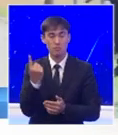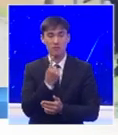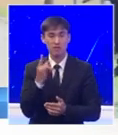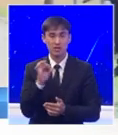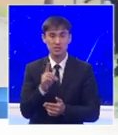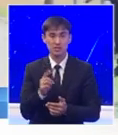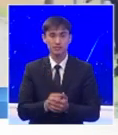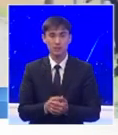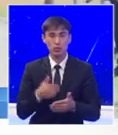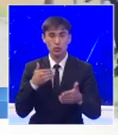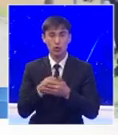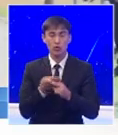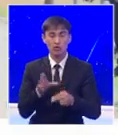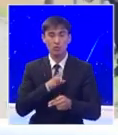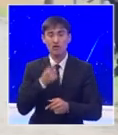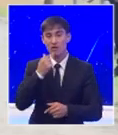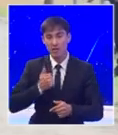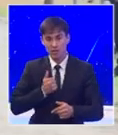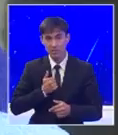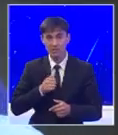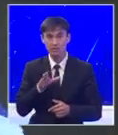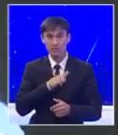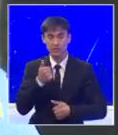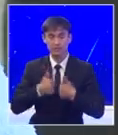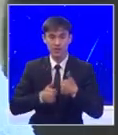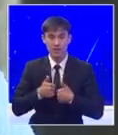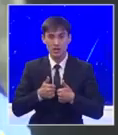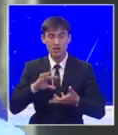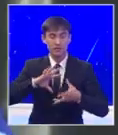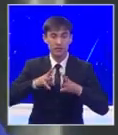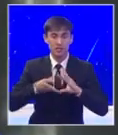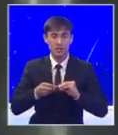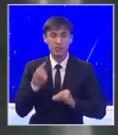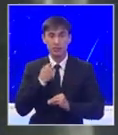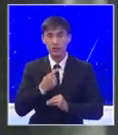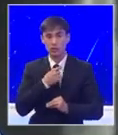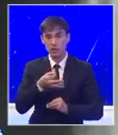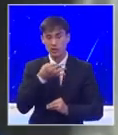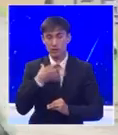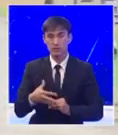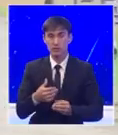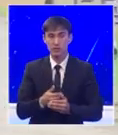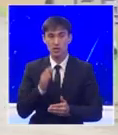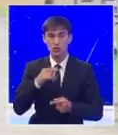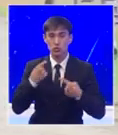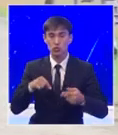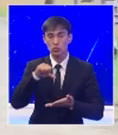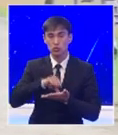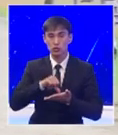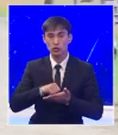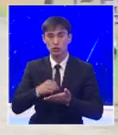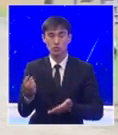раз. До этого все военные были. В целом, Талдыкурган нравится. Другим участникам